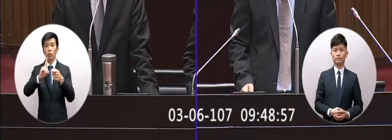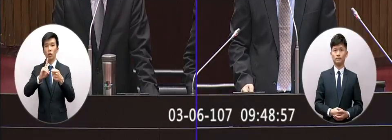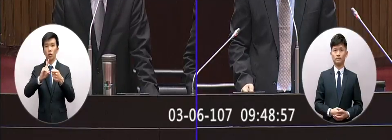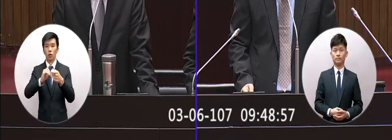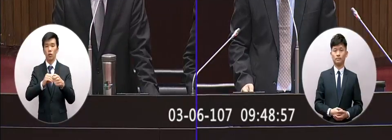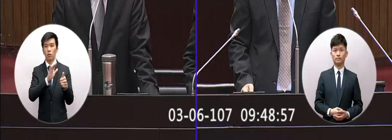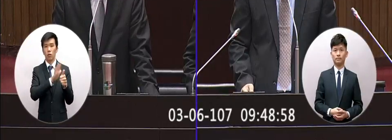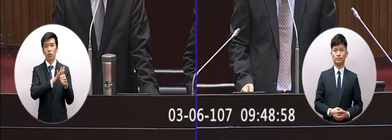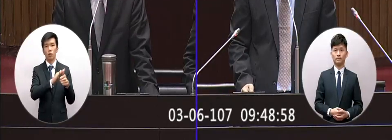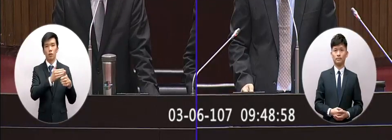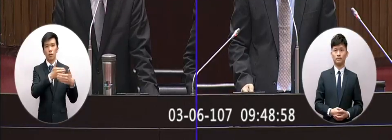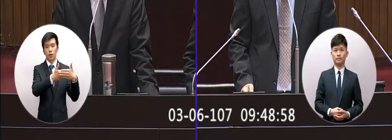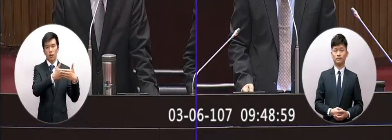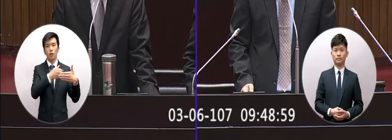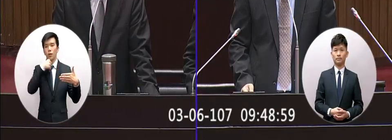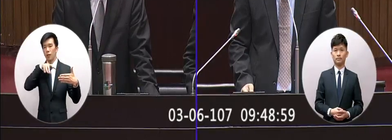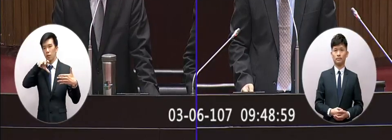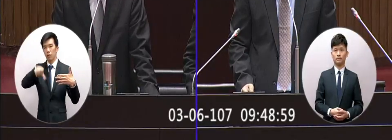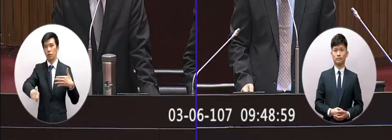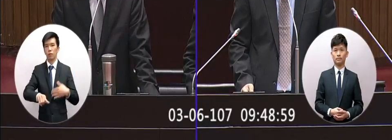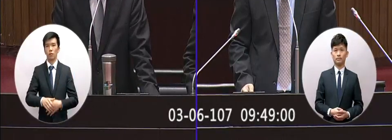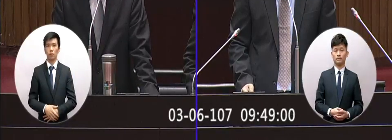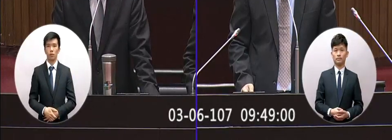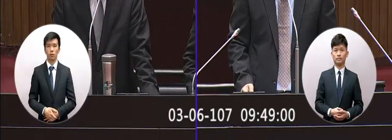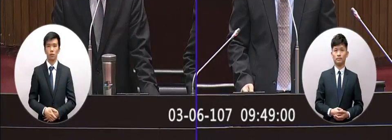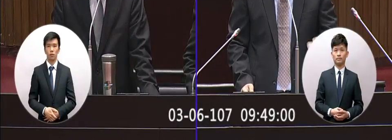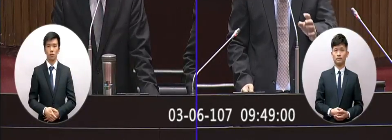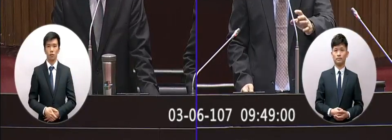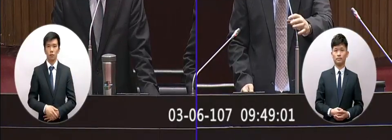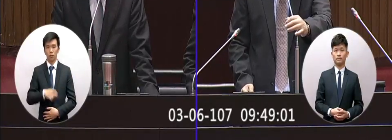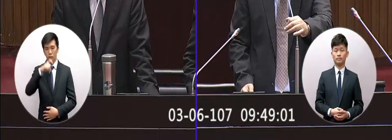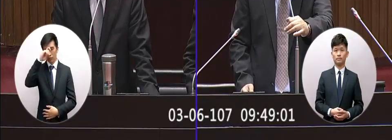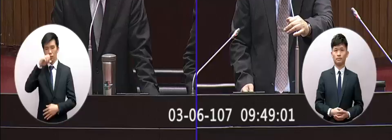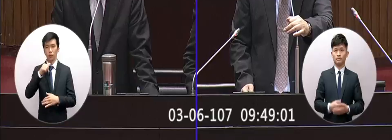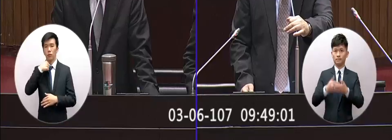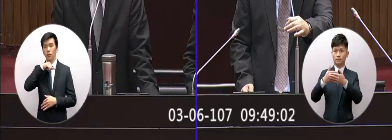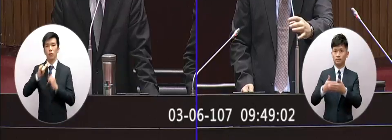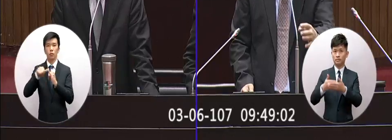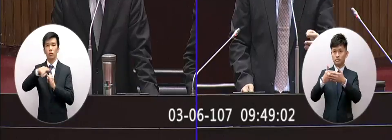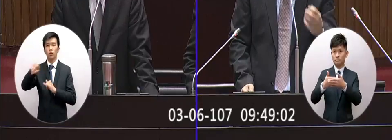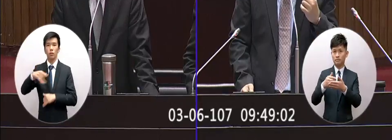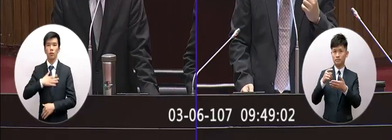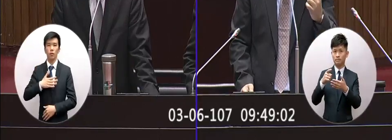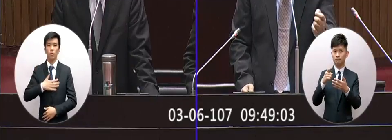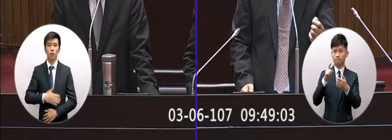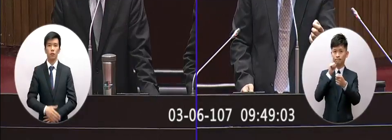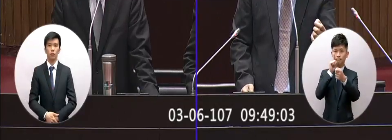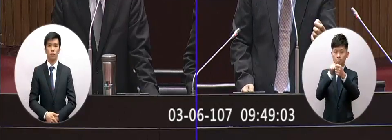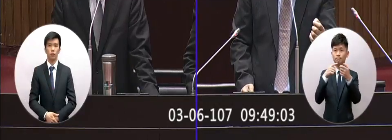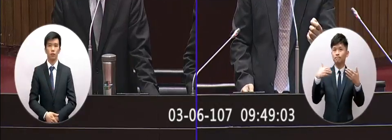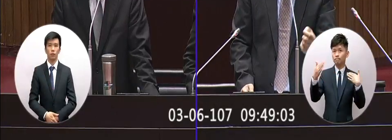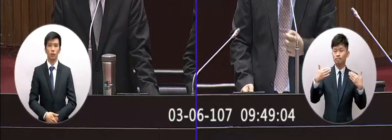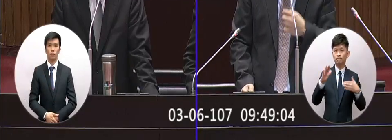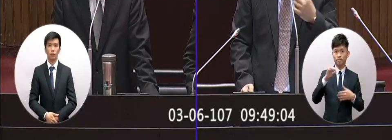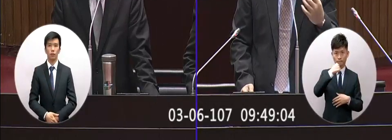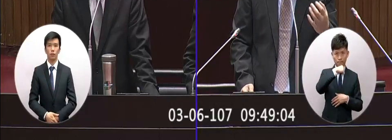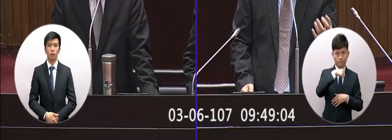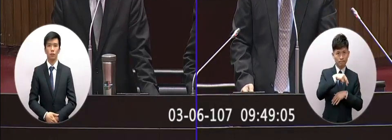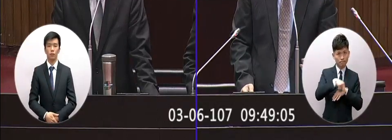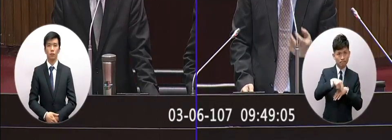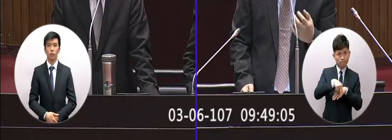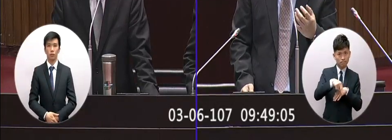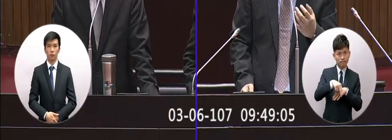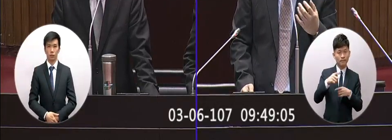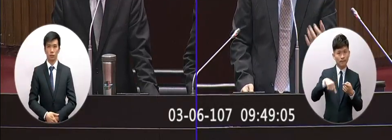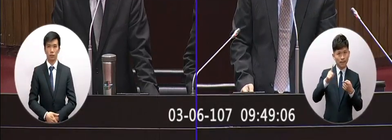都是要并吞台湾，啊，所以我们也希望国人能够知道这一点。 他们战略企图也很清楚了，但是我们因应作为哈，可能更有